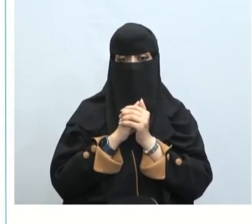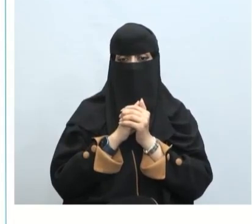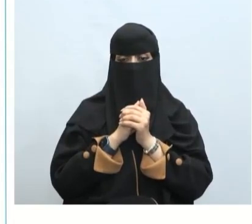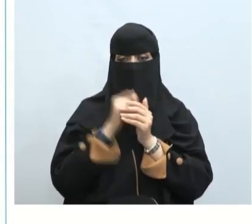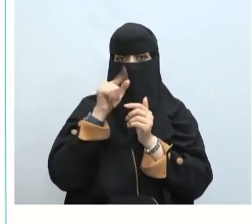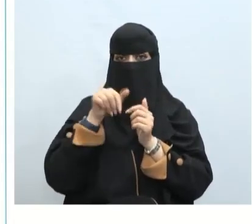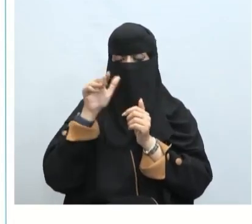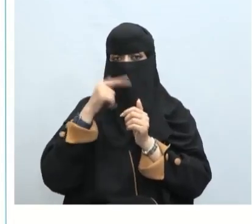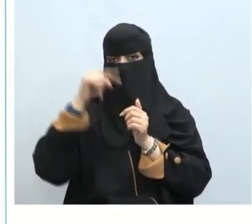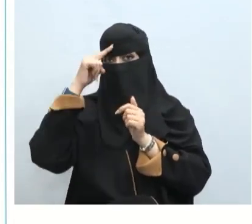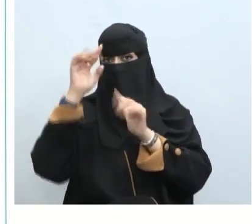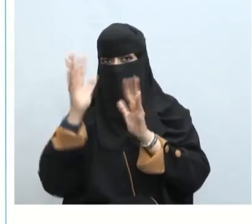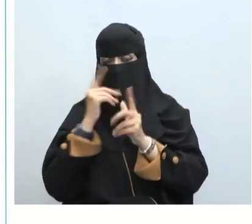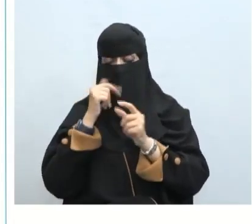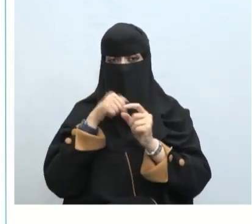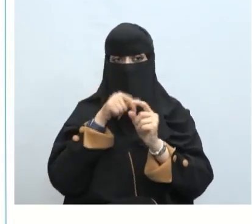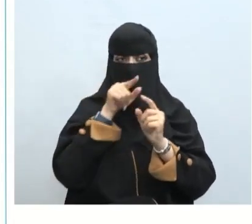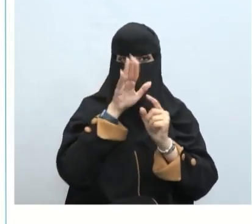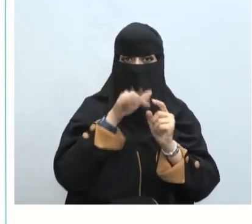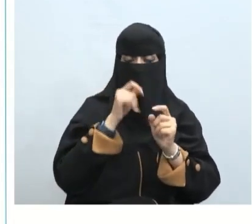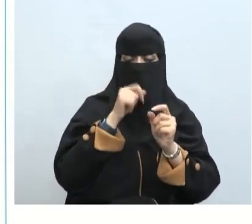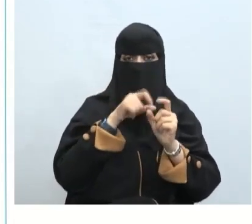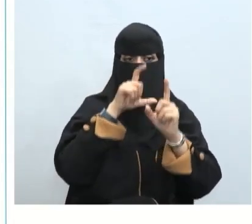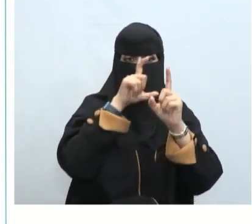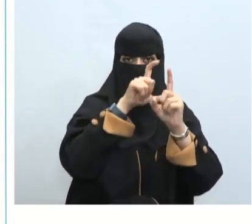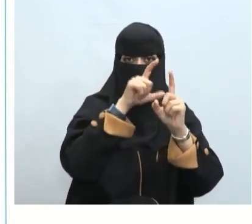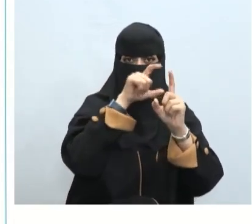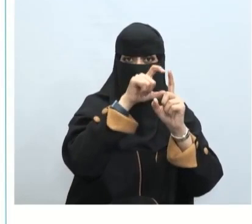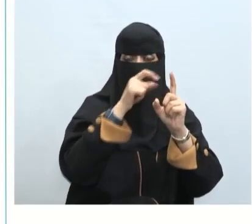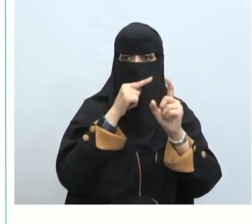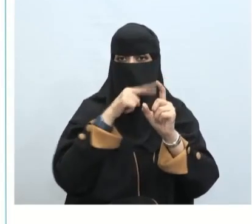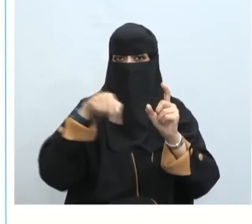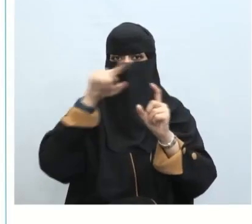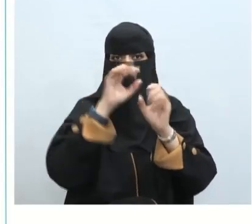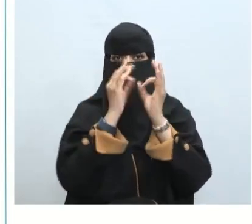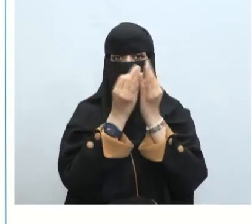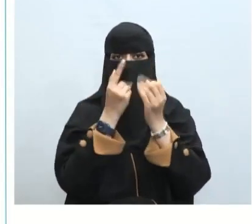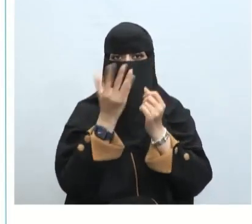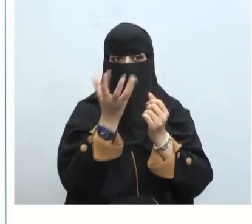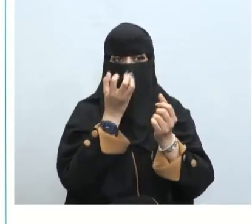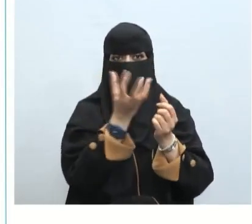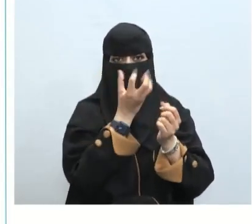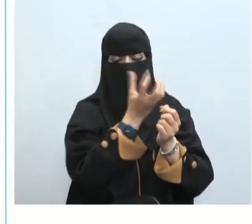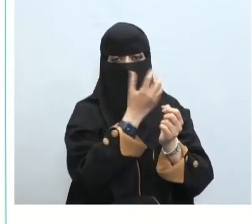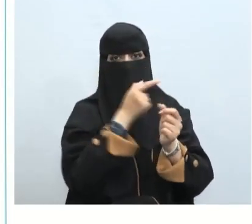تضخم ناتج عن حركه العرض والطلب وهو زياده الاسعار تصاعديا